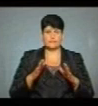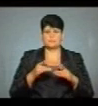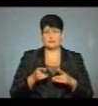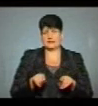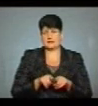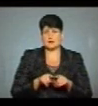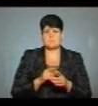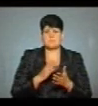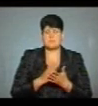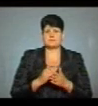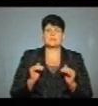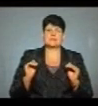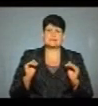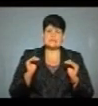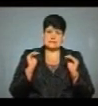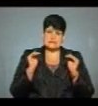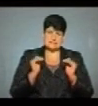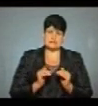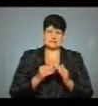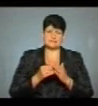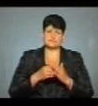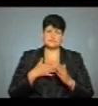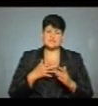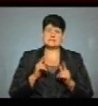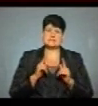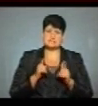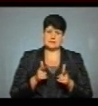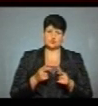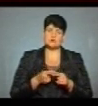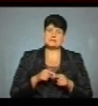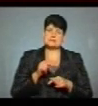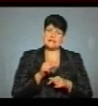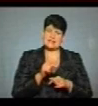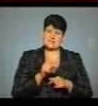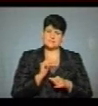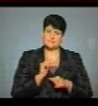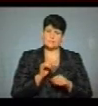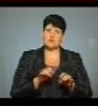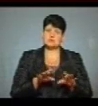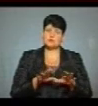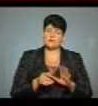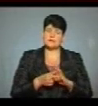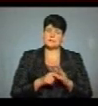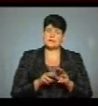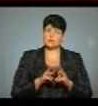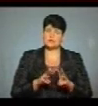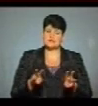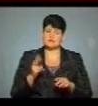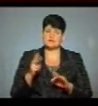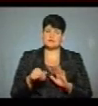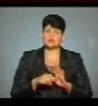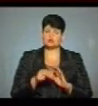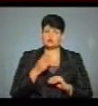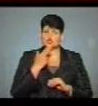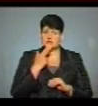так маємо знизити тариф згідно цієї постанови Кабінету міністрів від 26